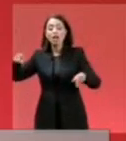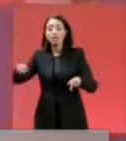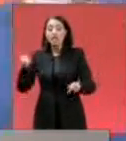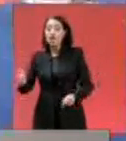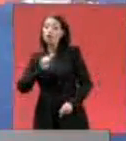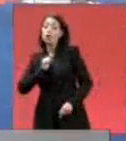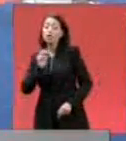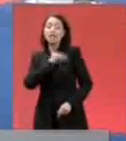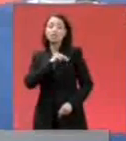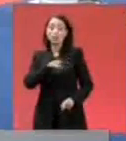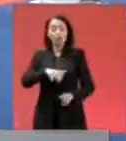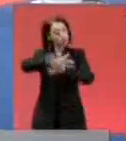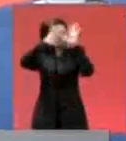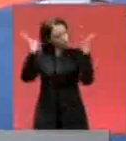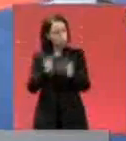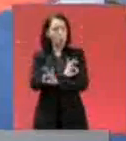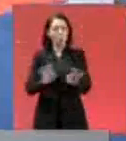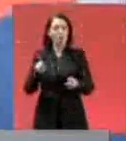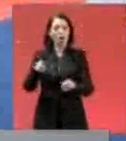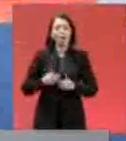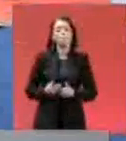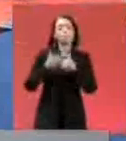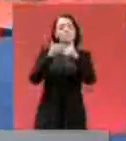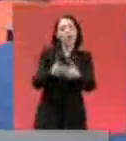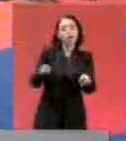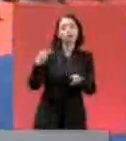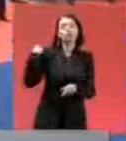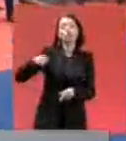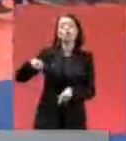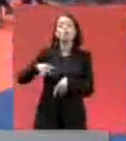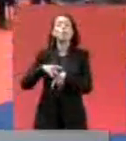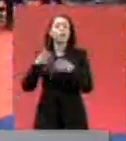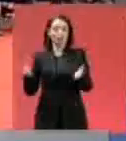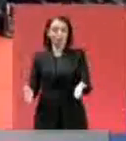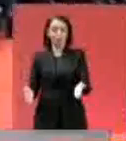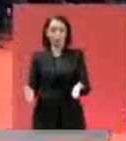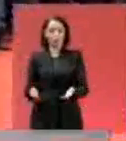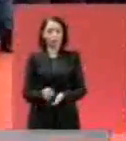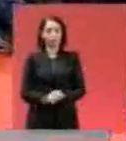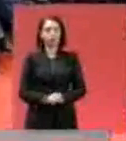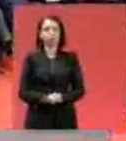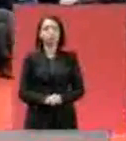συμφέροντα και ολοκληρώσαμε την παραχώρηση στο Δήμο Πατρέων.